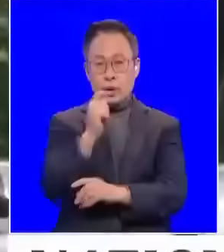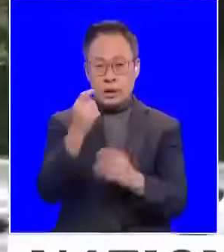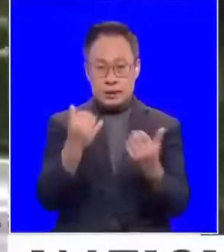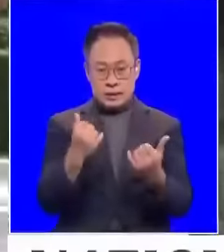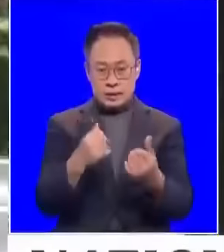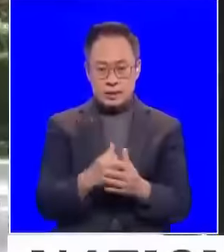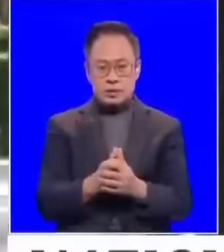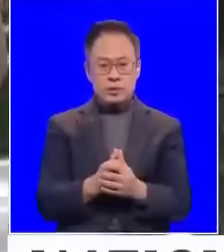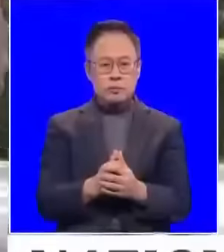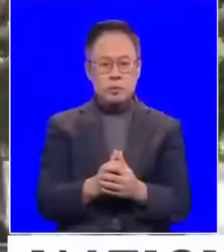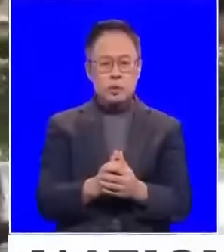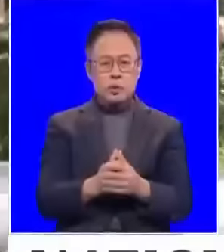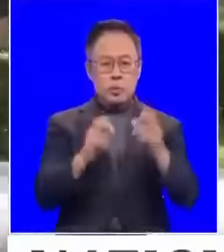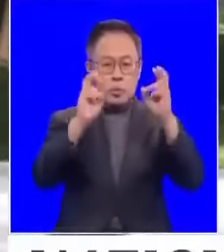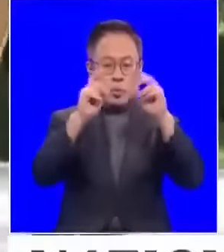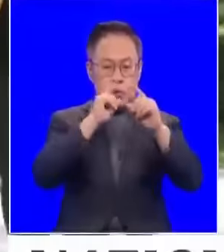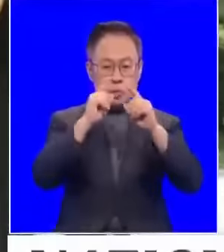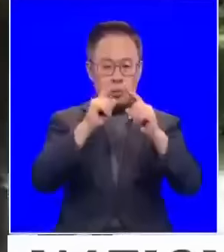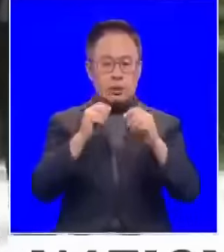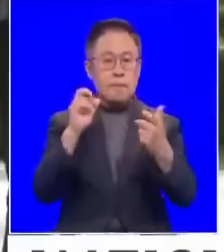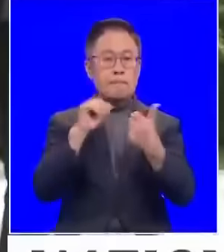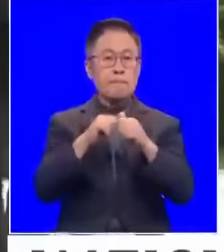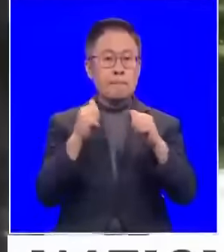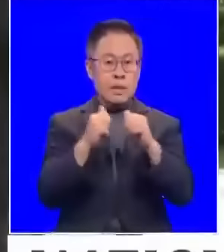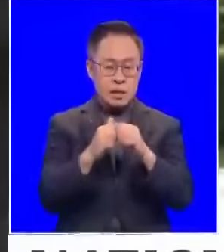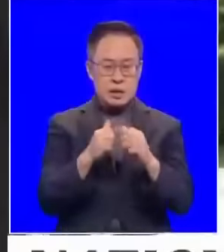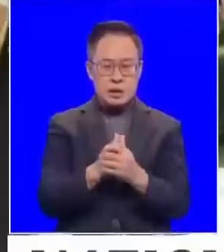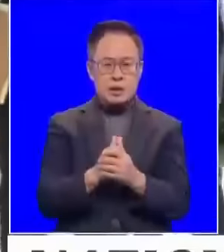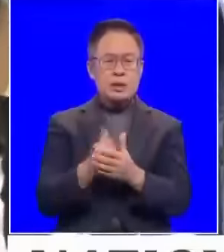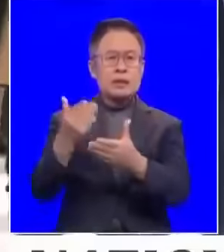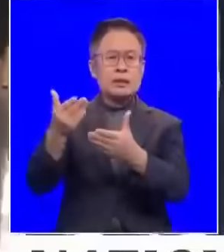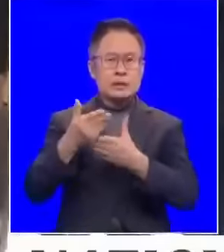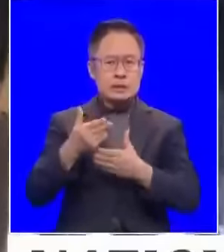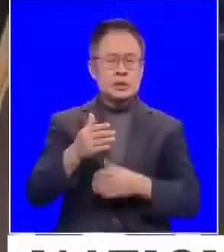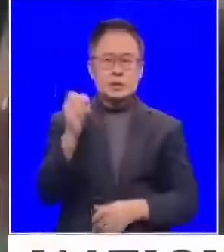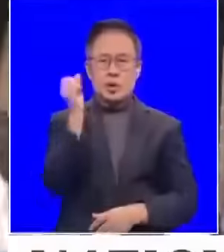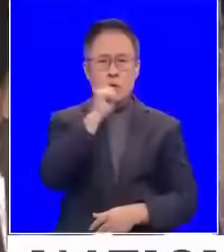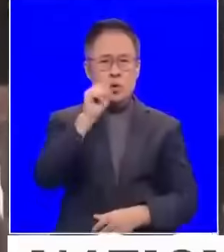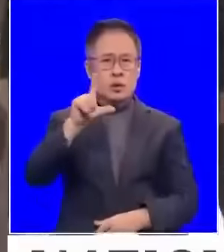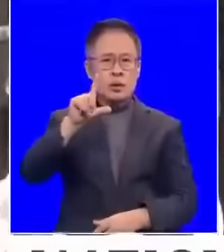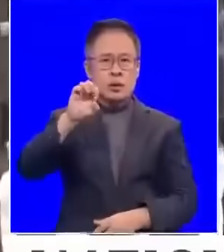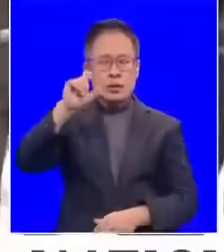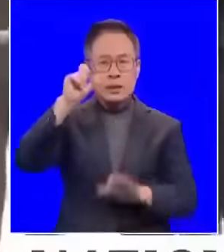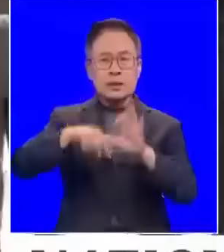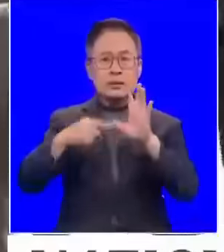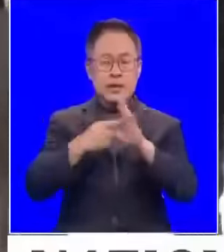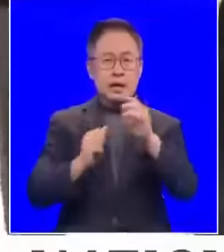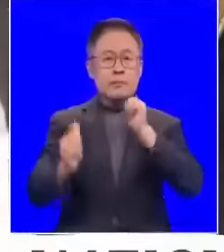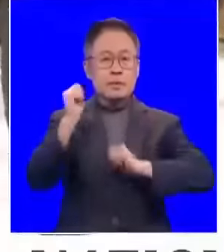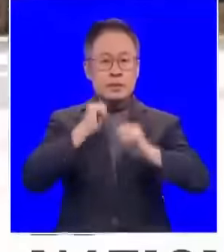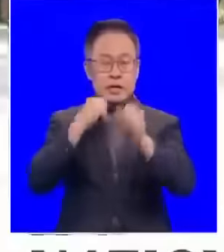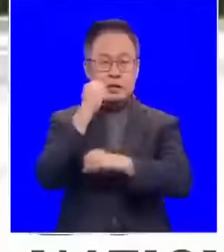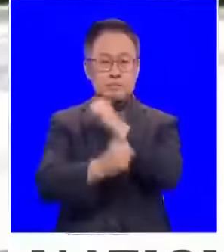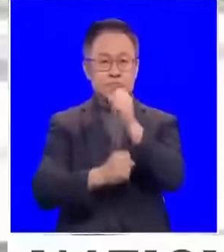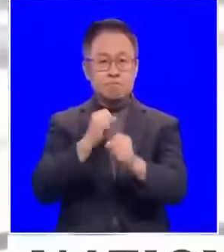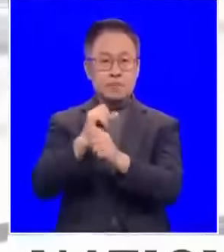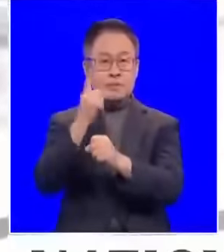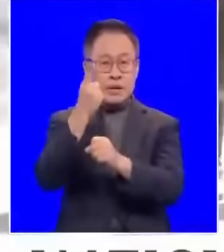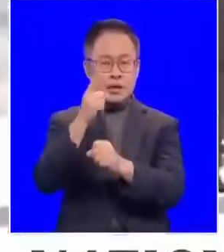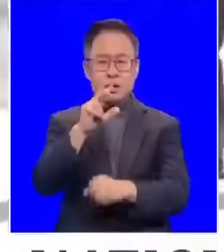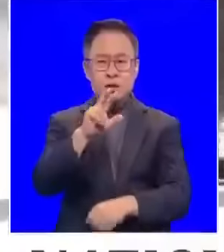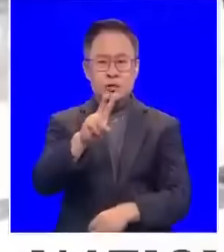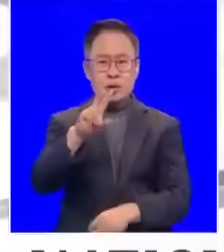ความสนใจของประชาชนคือกระแสข่าวการเชิญลิซ่าและลิสามโนบาลมาแสดงคอนเสิร์ตในงานเค้าดาวปีใหม่2568นะคะ